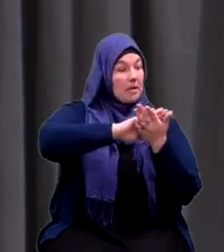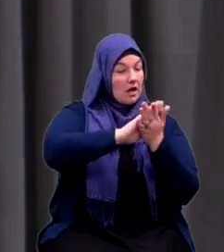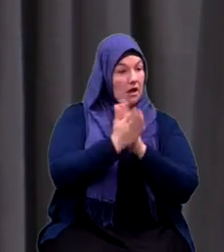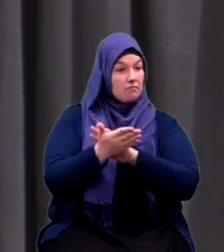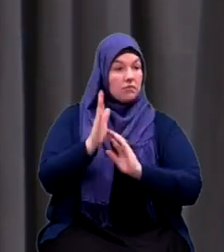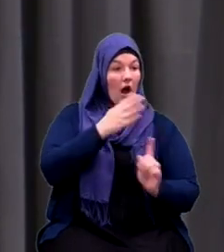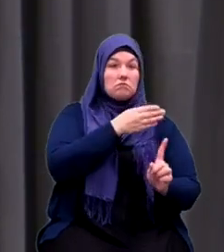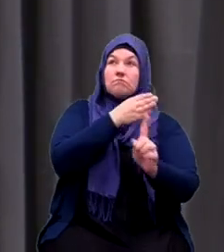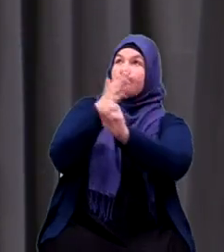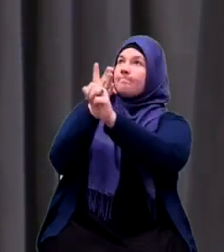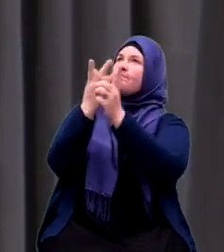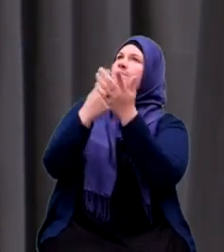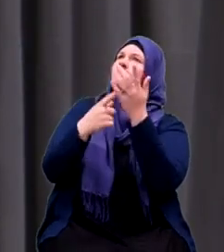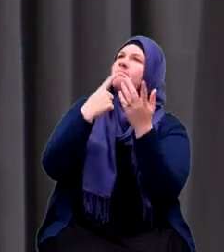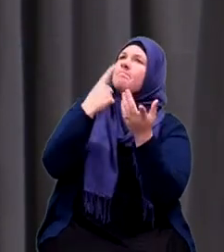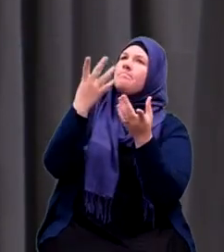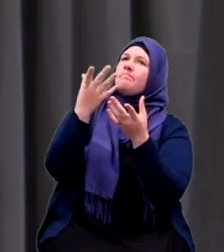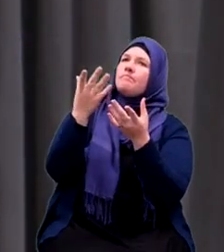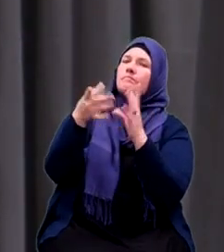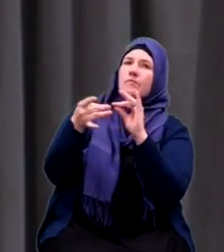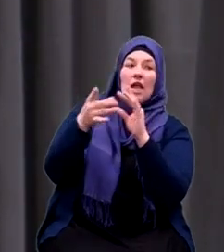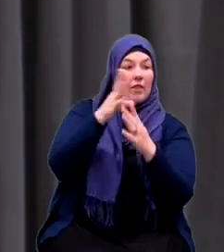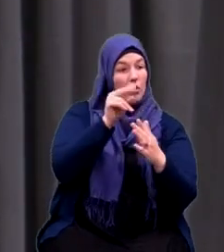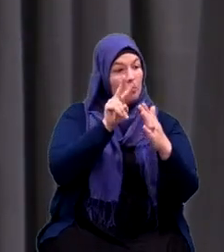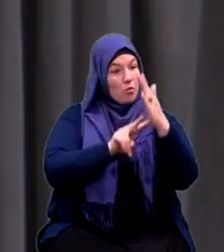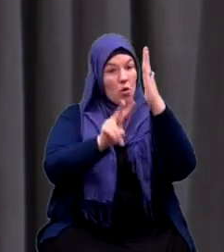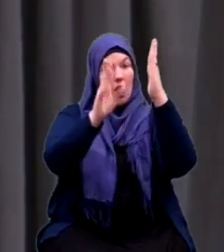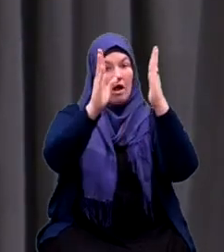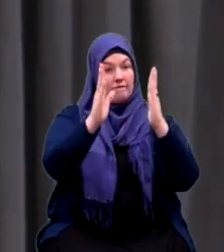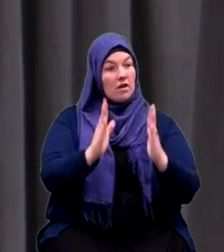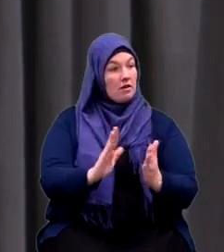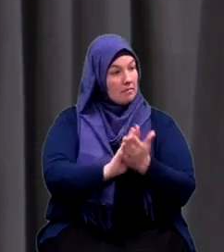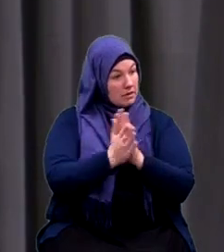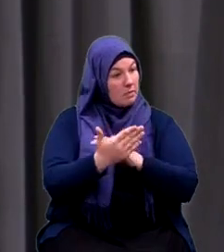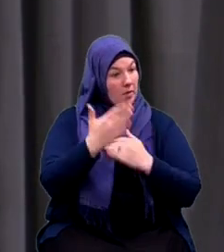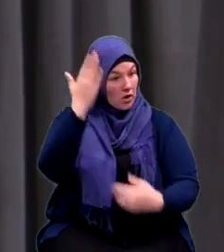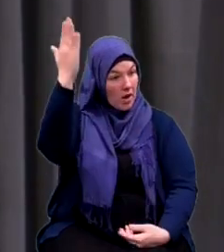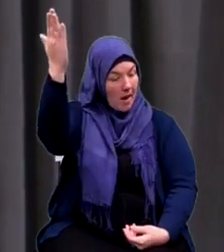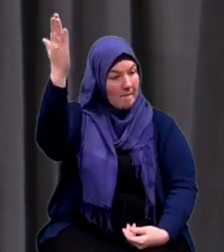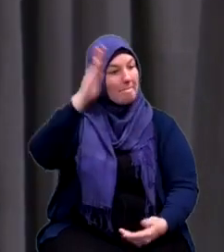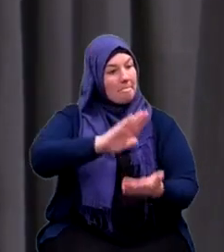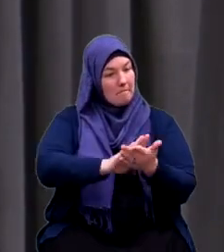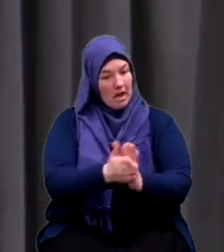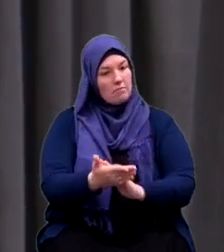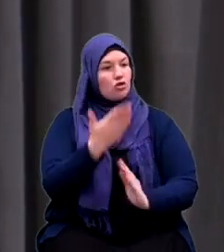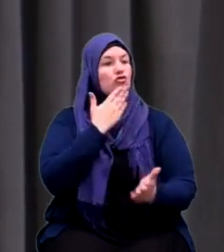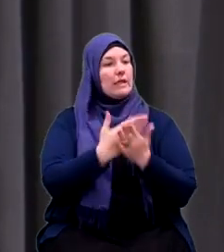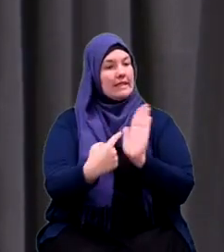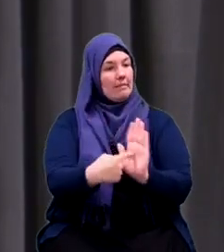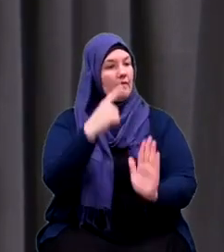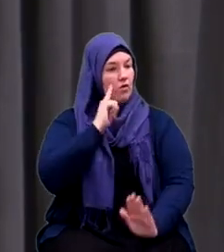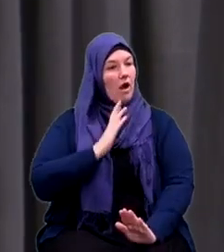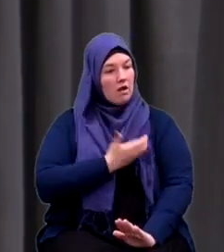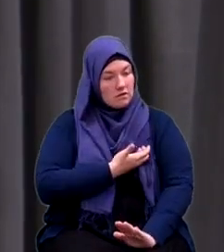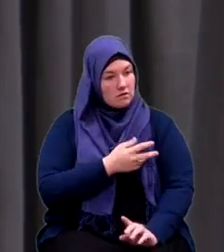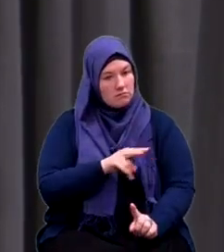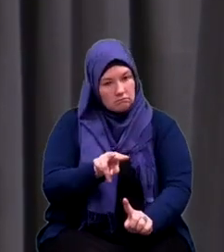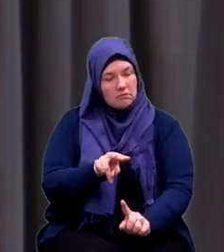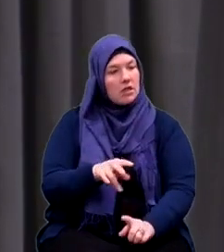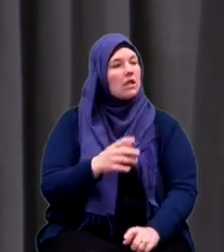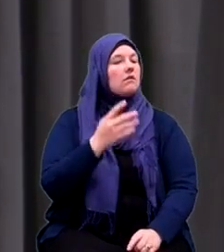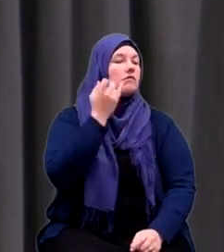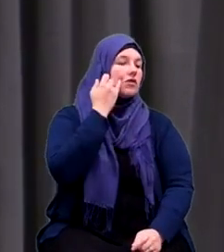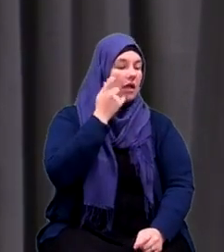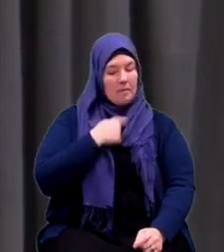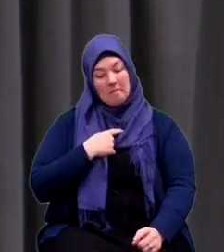reference and the Prophet ﷺ becomes our unifying example, so even if